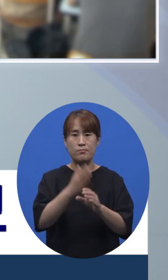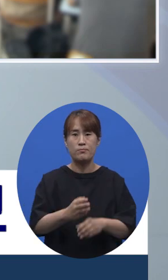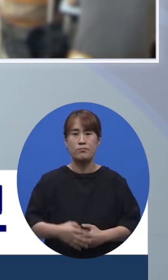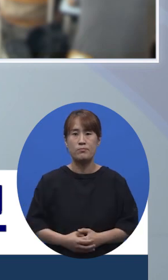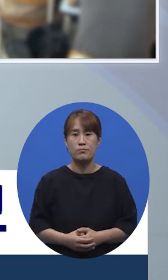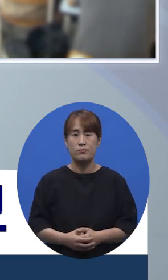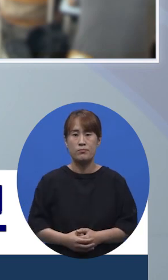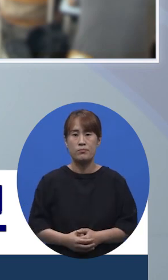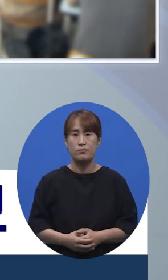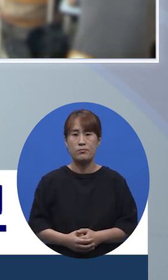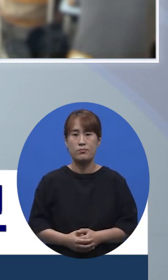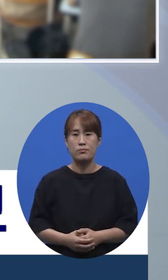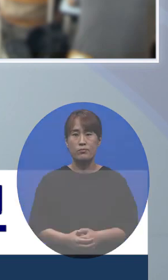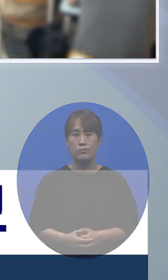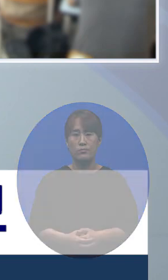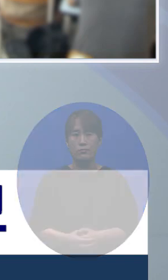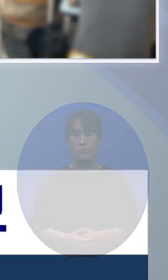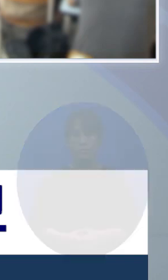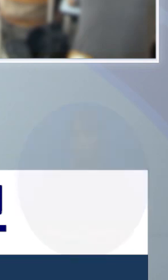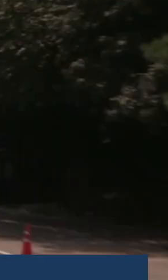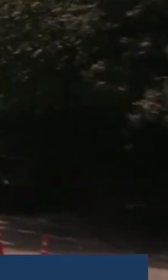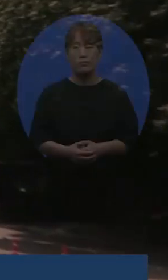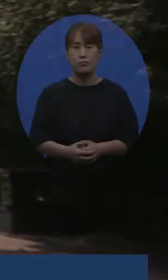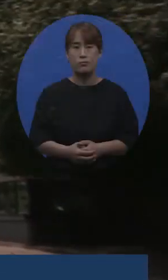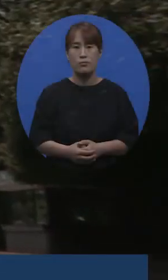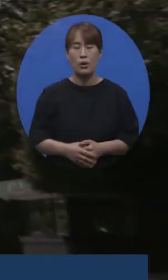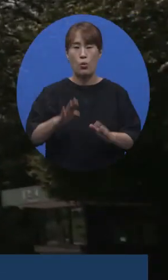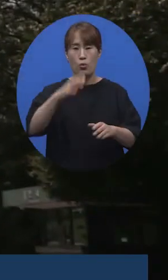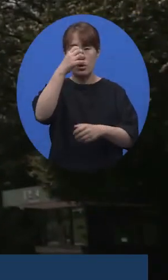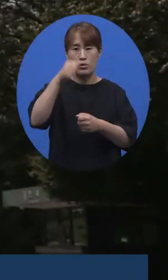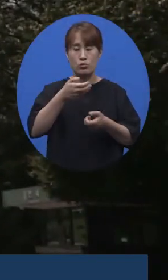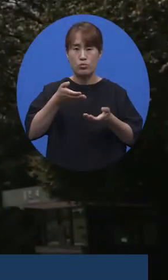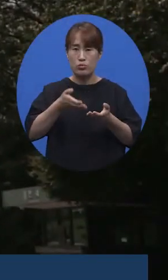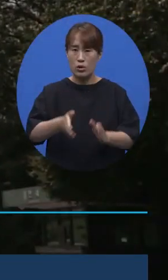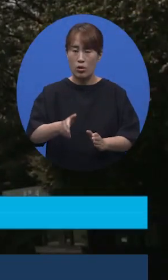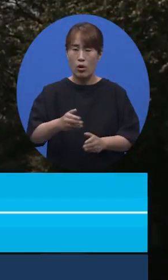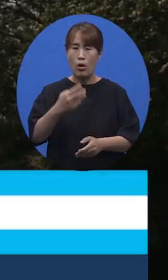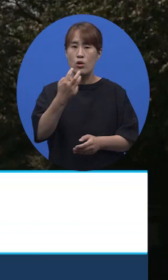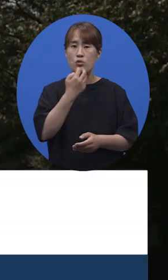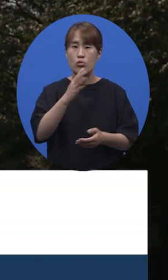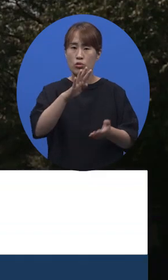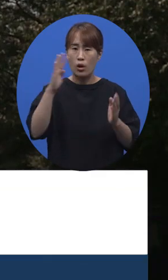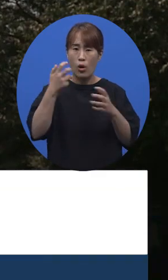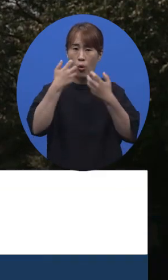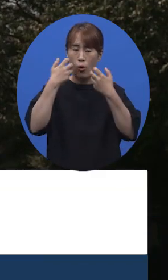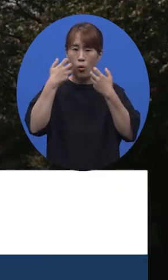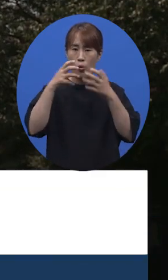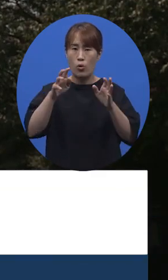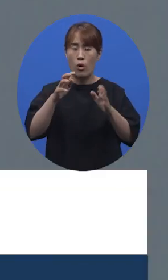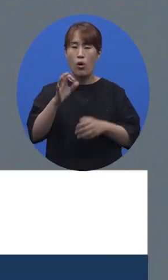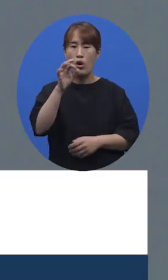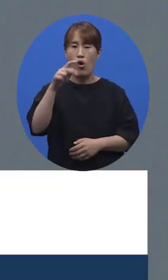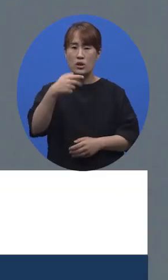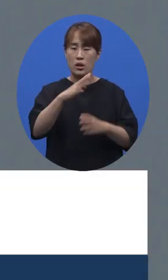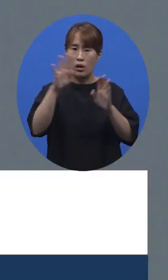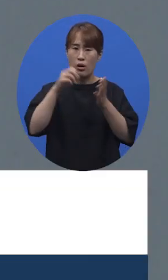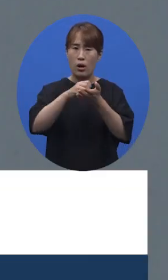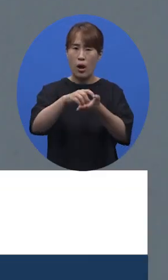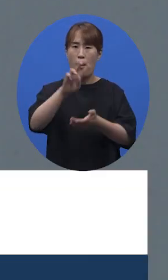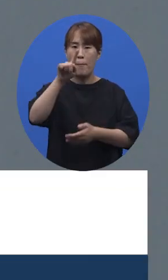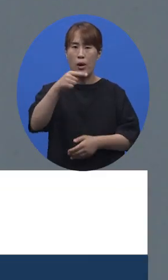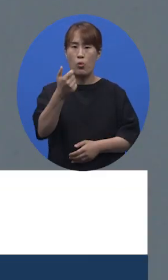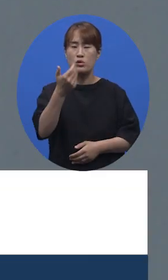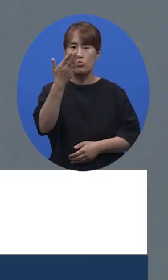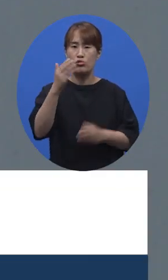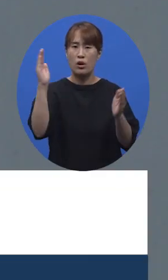있습니다 칭 국진 기자입니다 올해 충북 출신 가운데 서울대와 고려대 연세대 등 명문대 진학